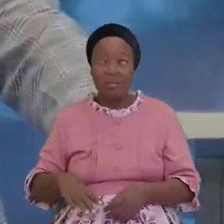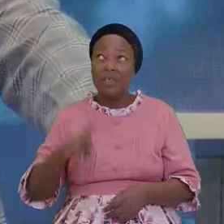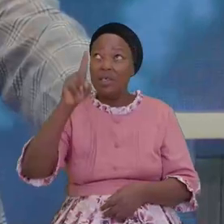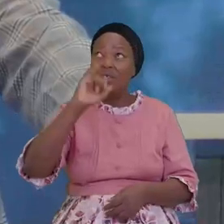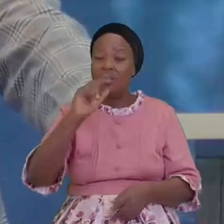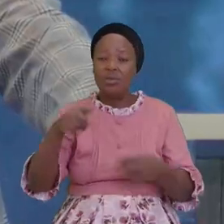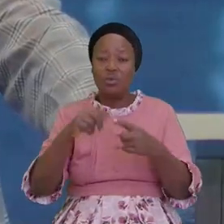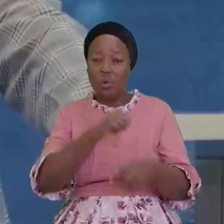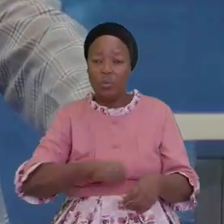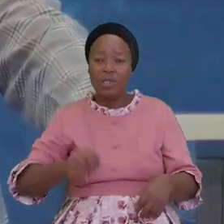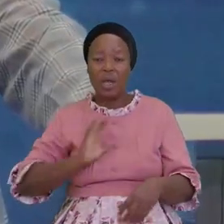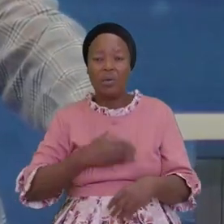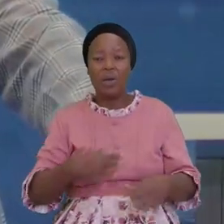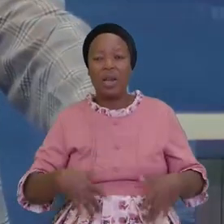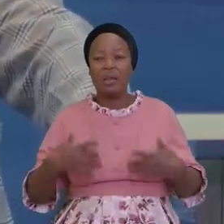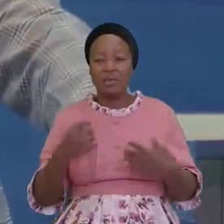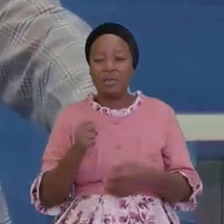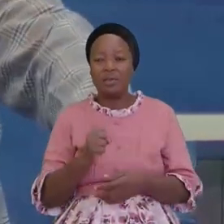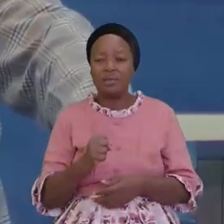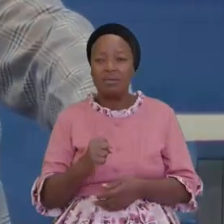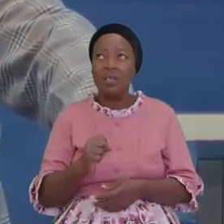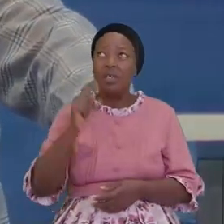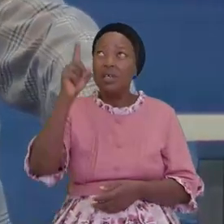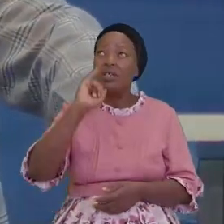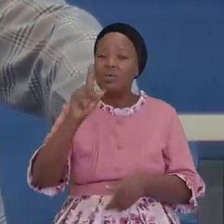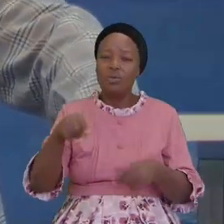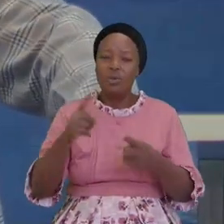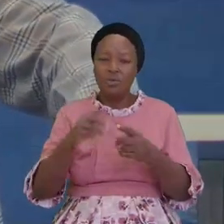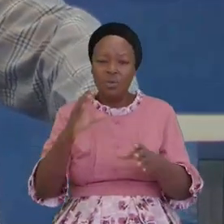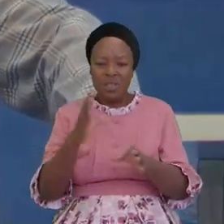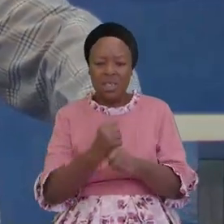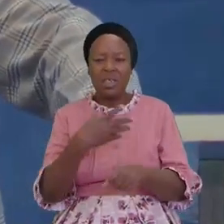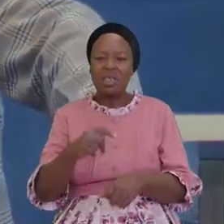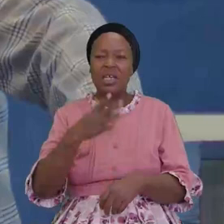Nous venons à Christ. Il veut opérer dans nos vies.